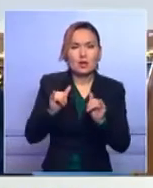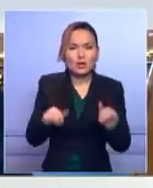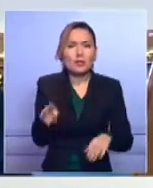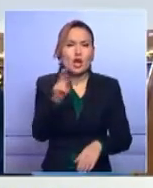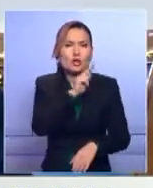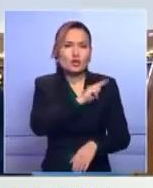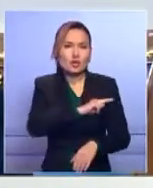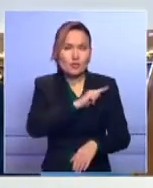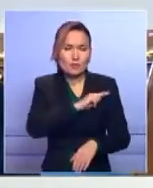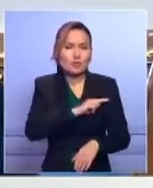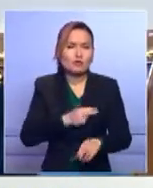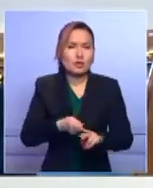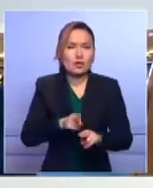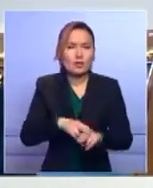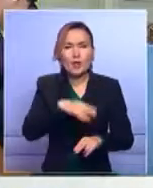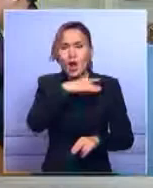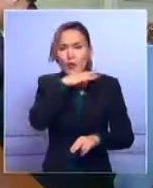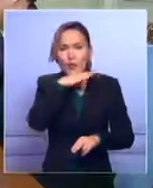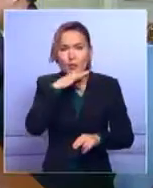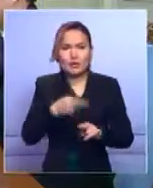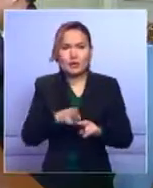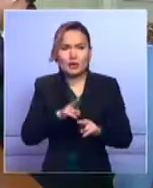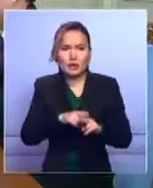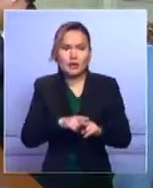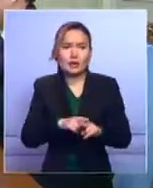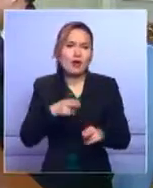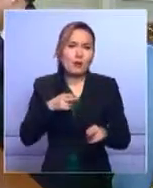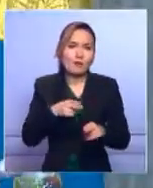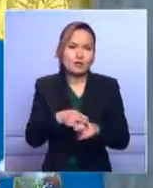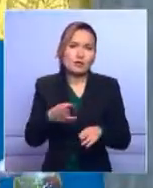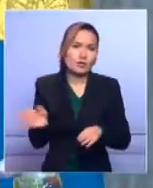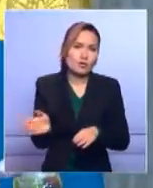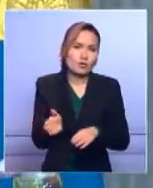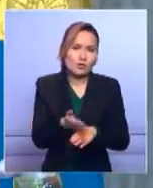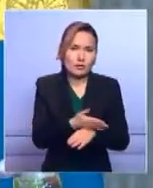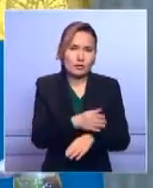саласындағы санитарлық, эпидемиологиялық талаптарды қайта қарастыру үстіндеміз.